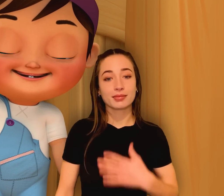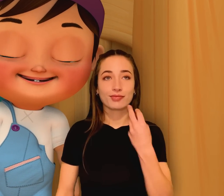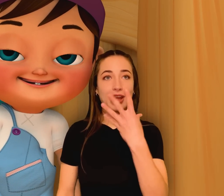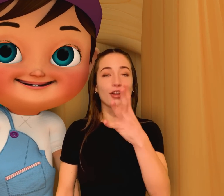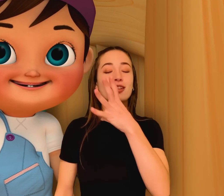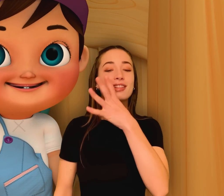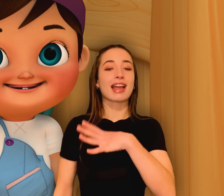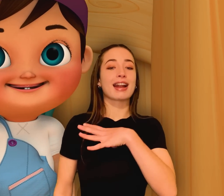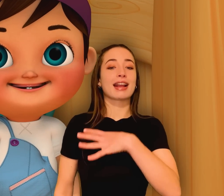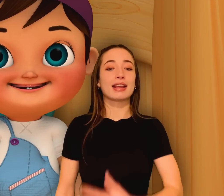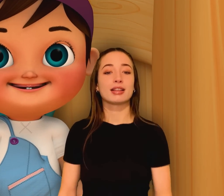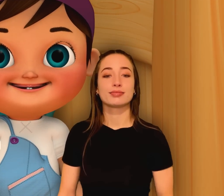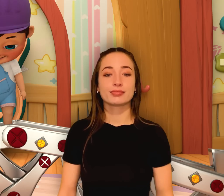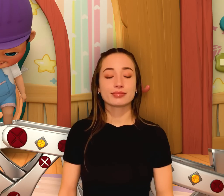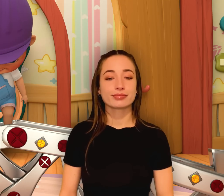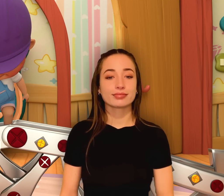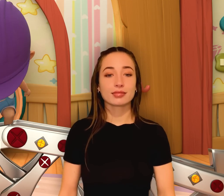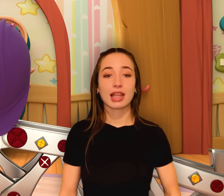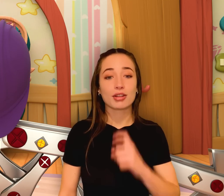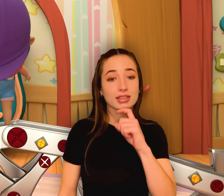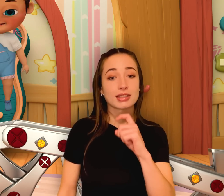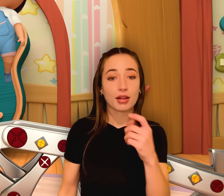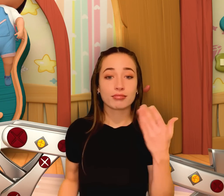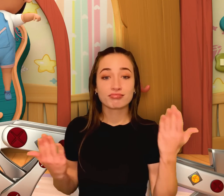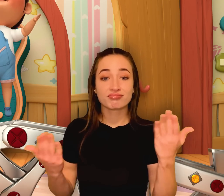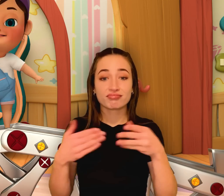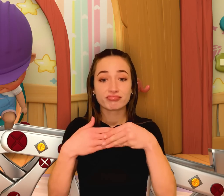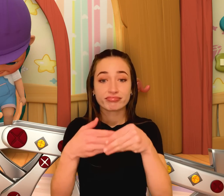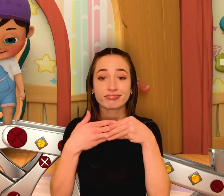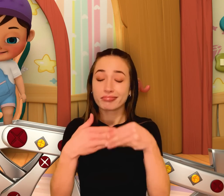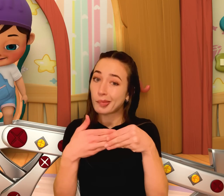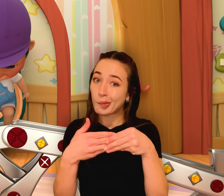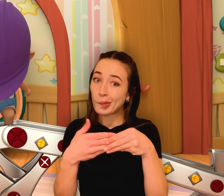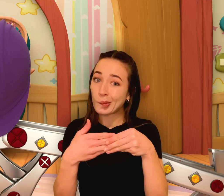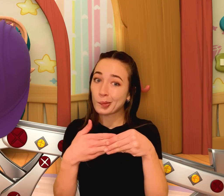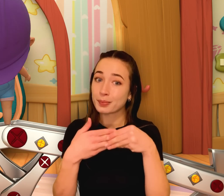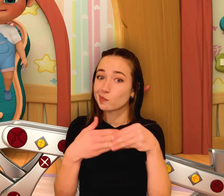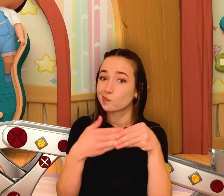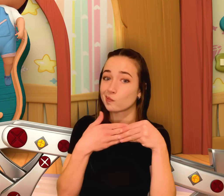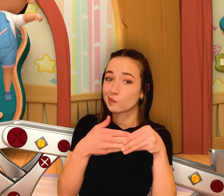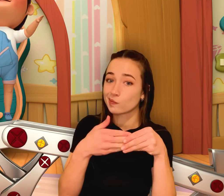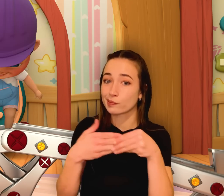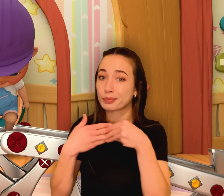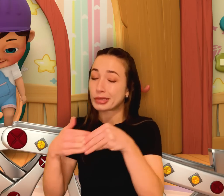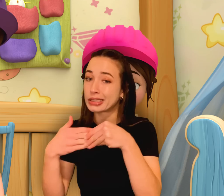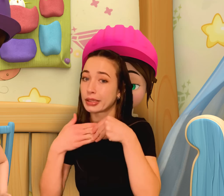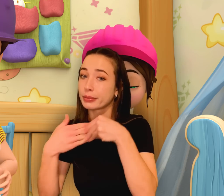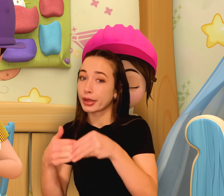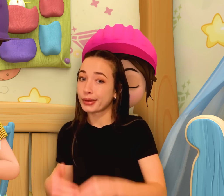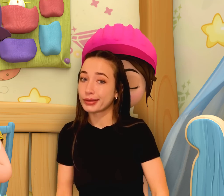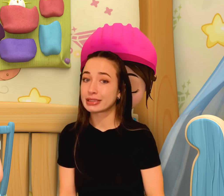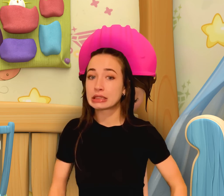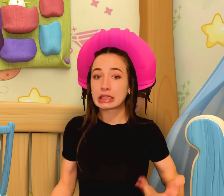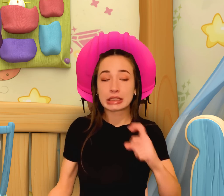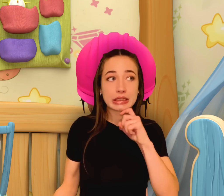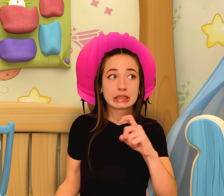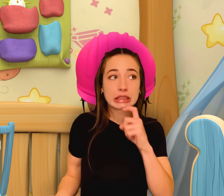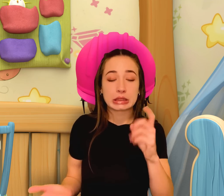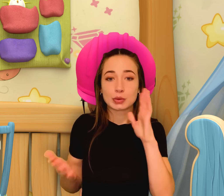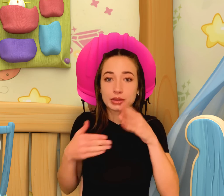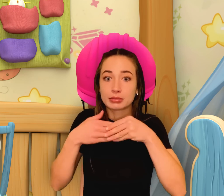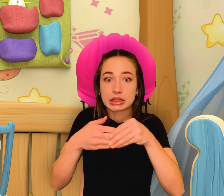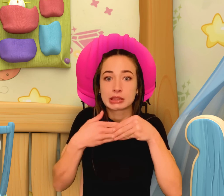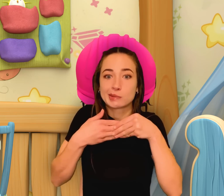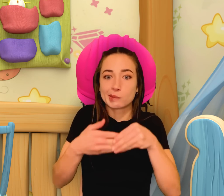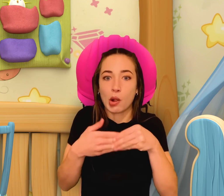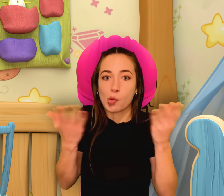さあどうしましょう。鉄の棒は曲がる、曲がる、曲がる。鉄の